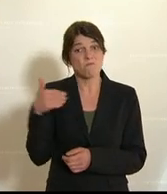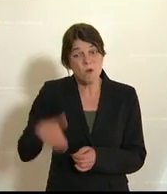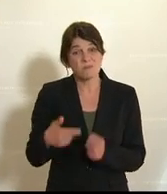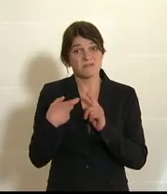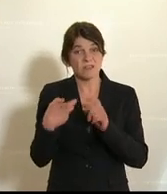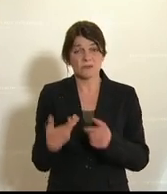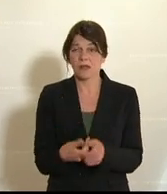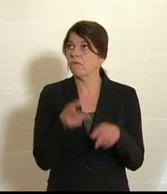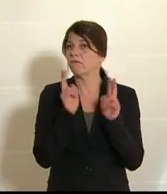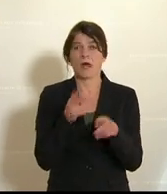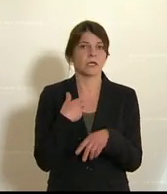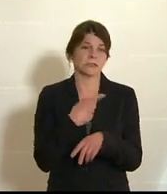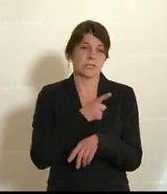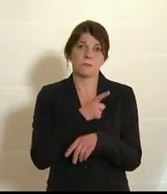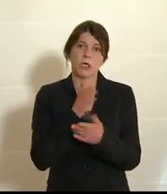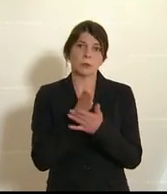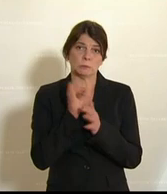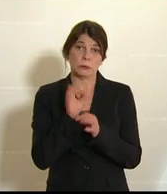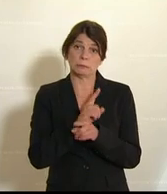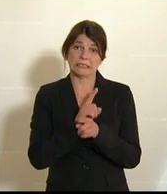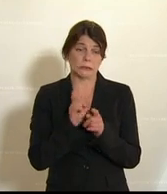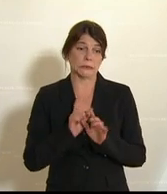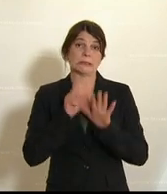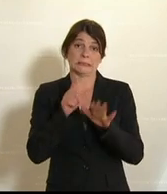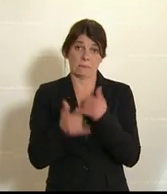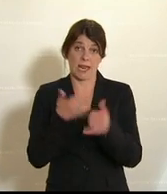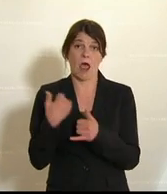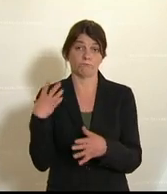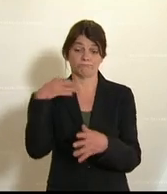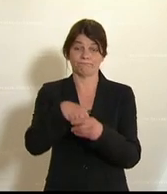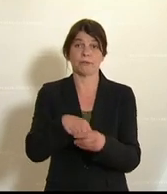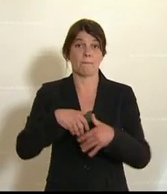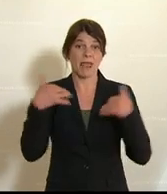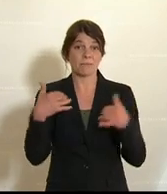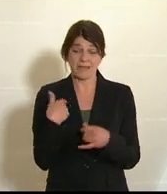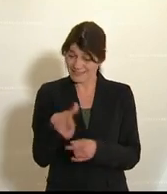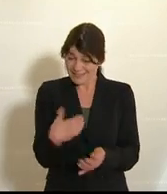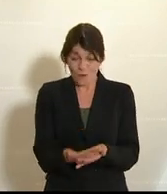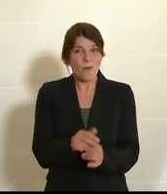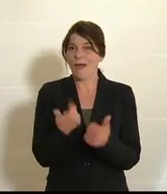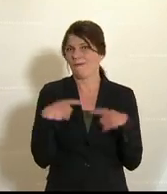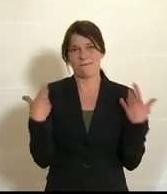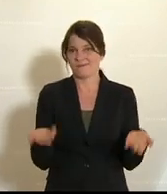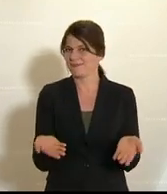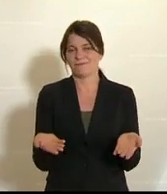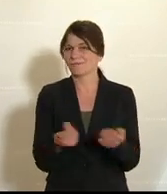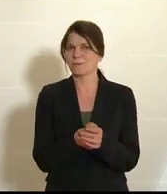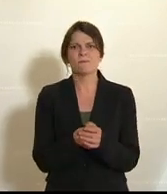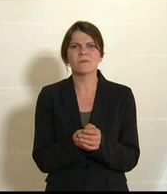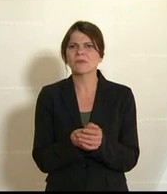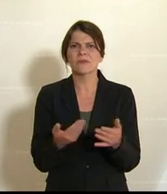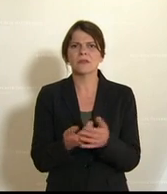ganz ehrlich sagen, ich bin jetzt auch schon eine bestimmte Zeit, 7 Jahre im Parlament, sowas ist mir noch nicht passiert, in